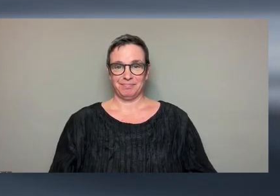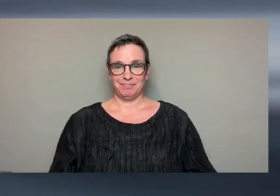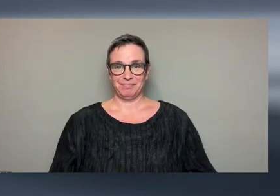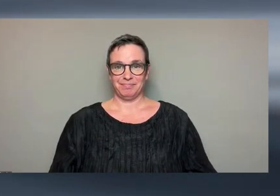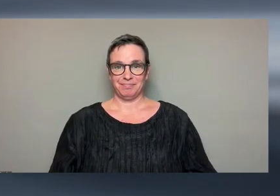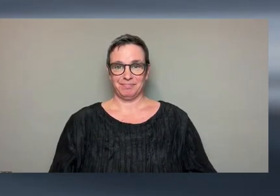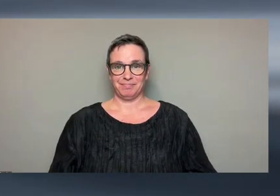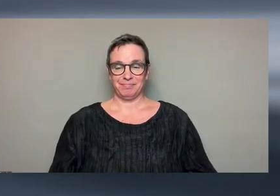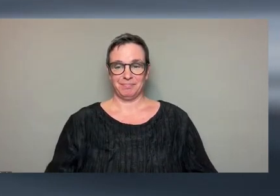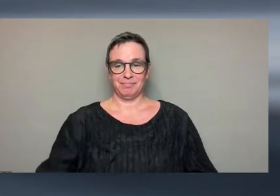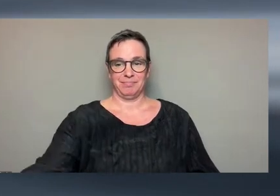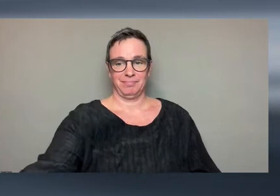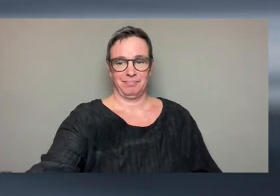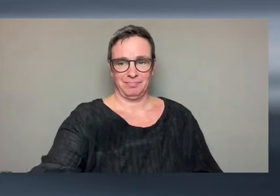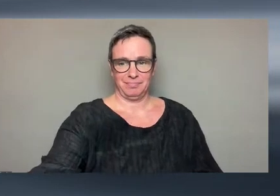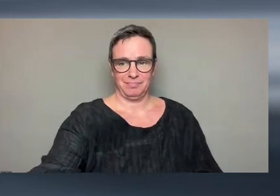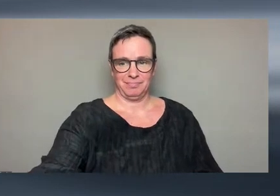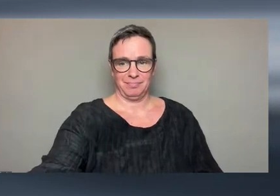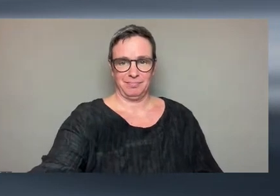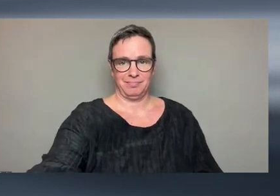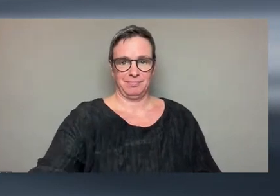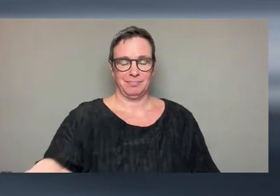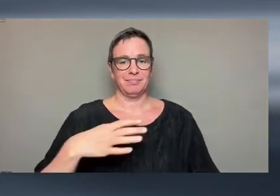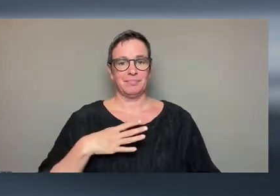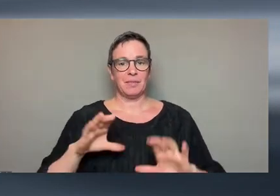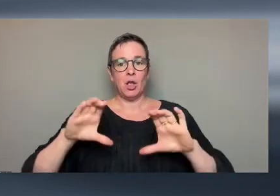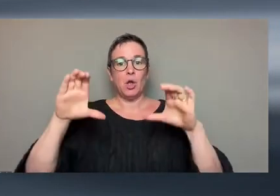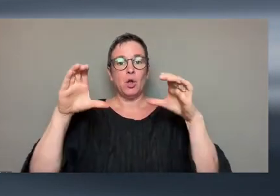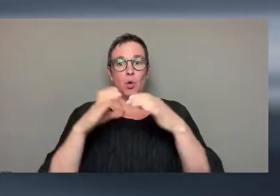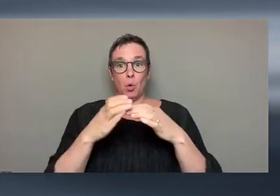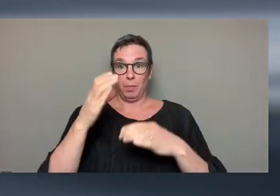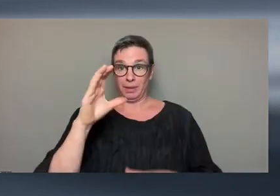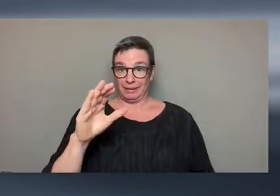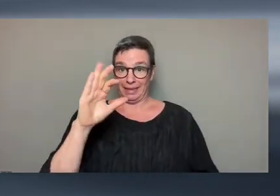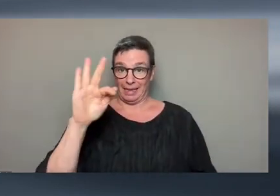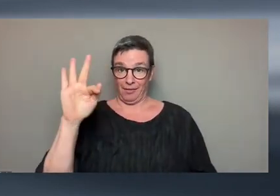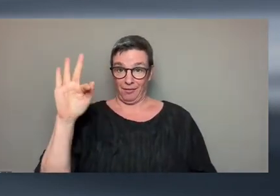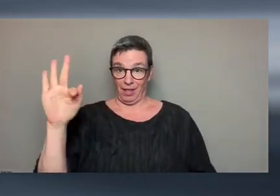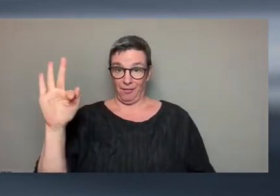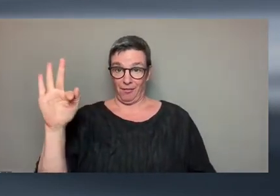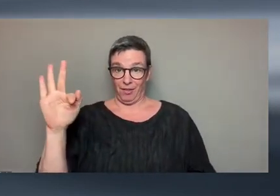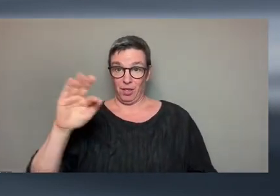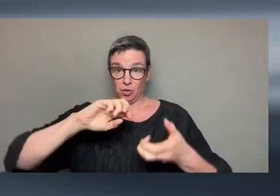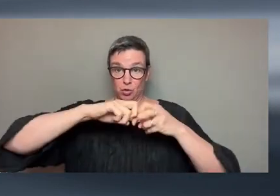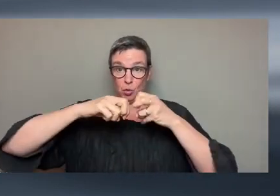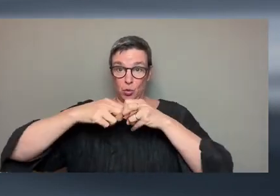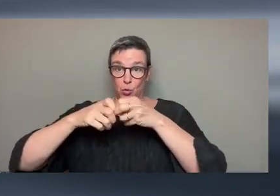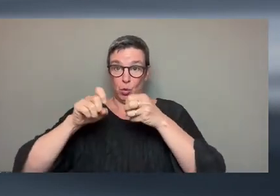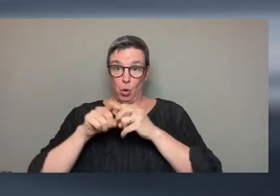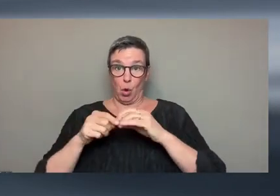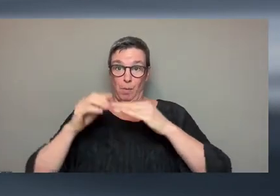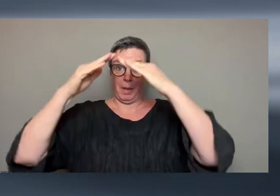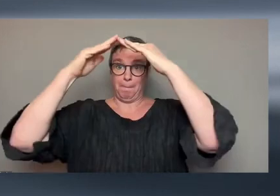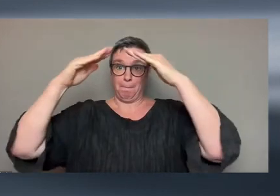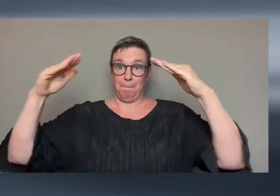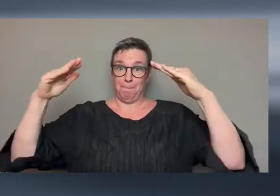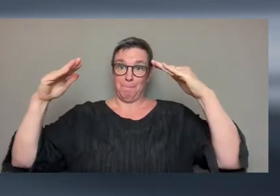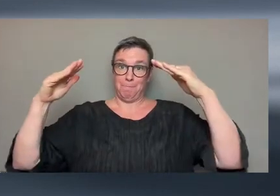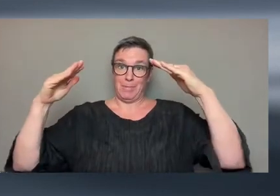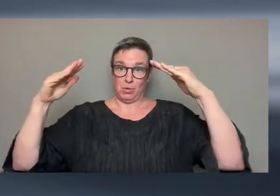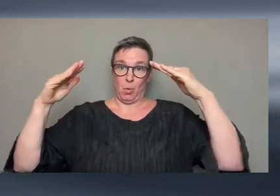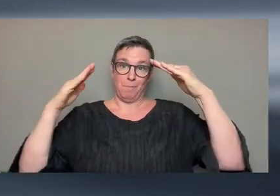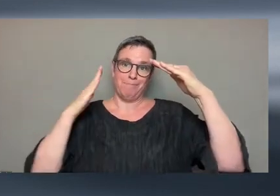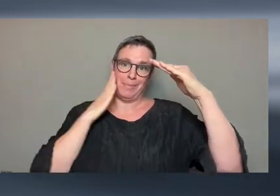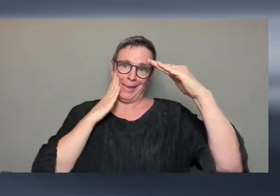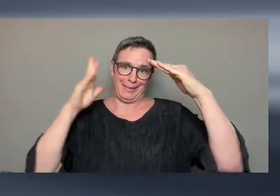Le groupe CFF est constitué selon une structure de maison mère. Au sein de cette